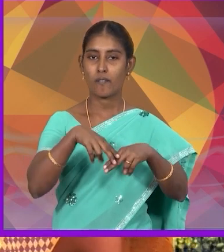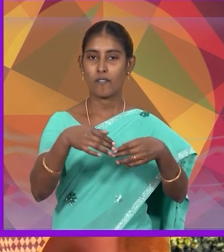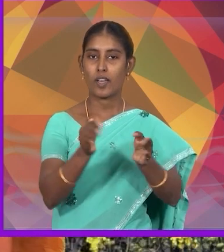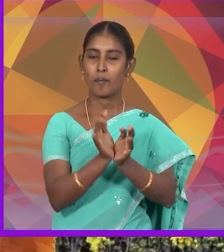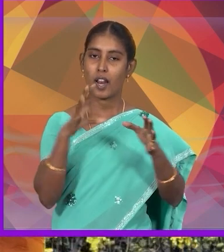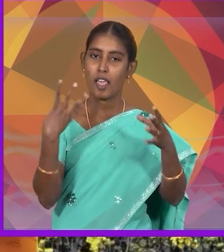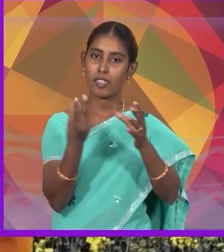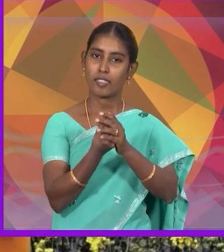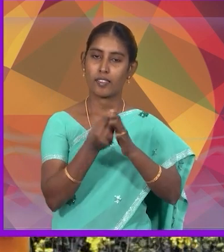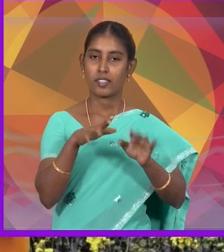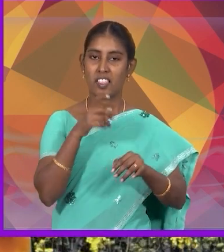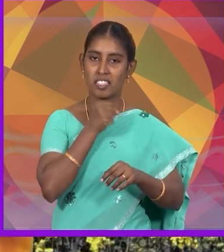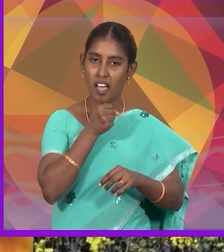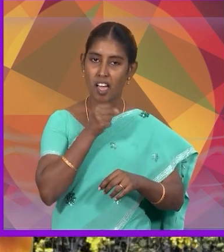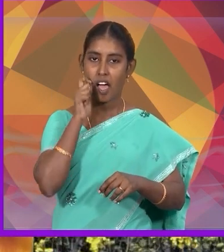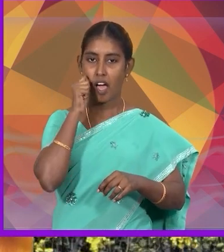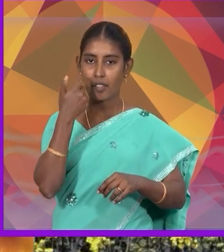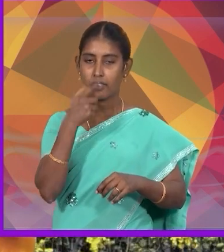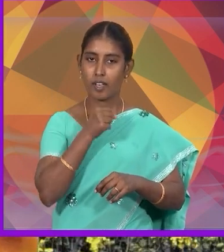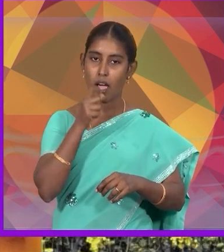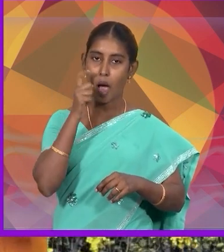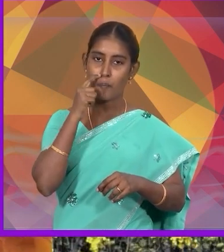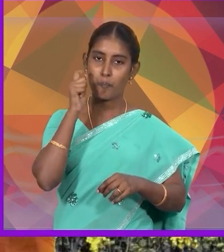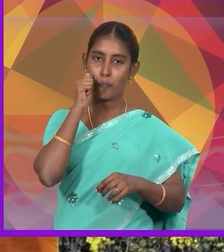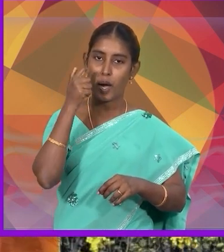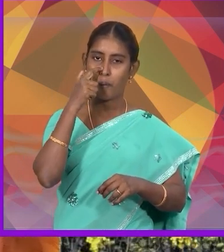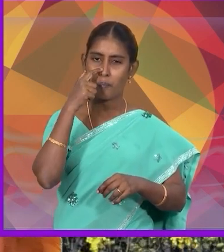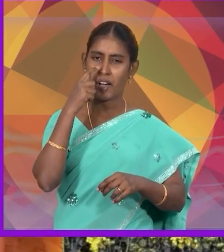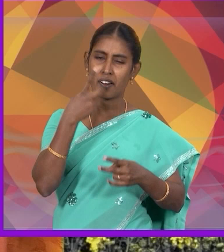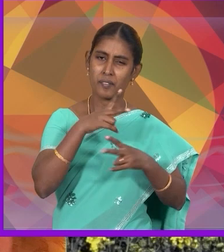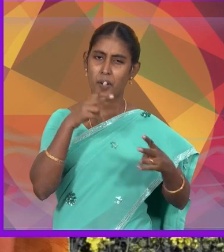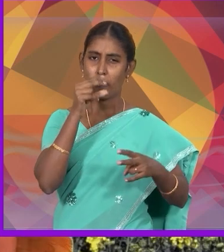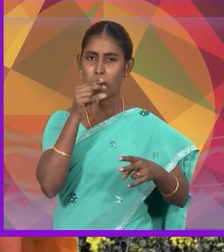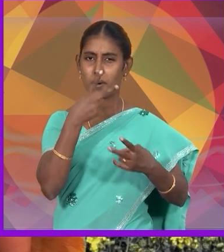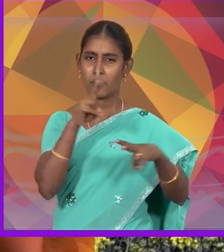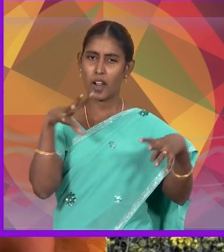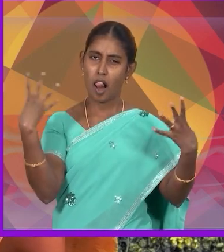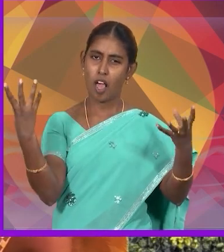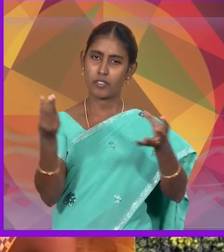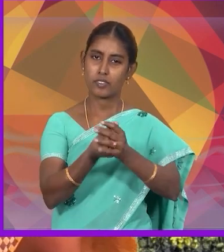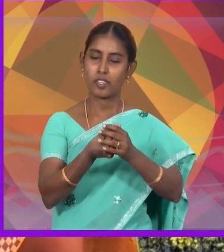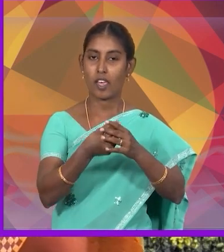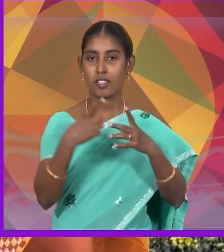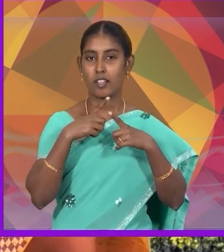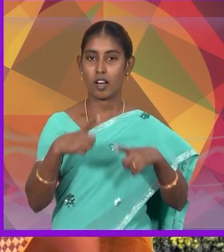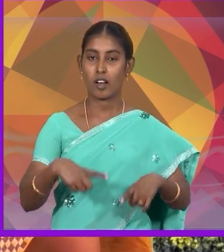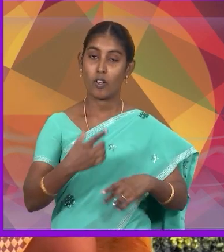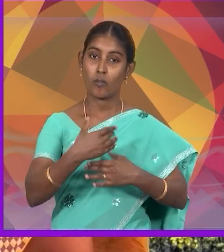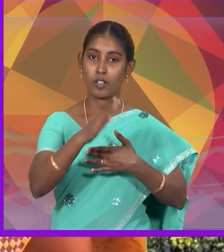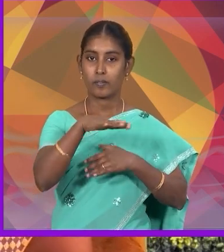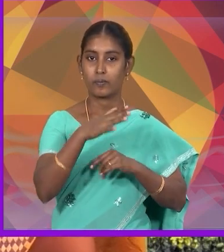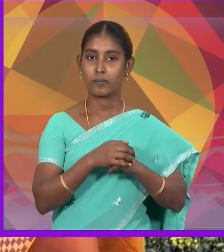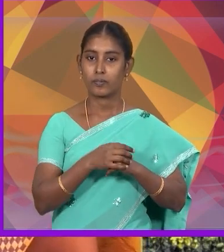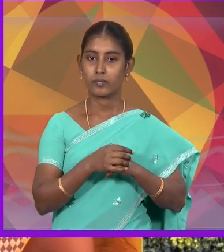இது தாத்தா பாட்டி அம்மா அப்பா சித்தப்பா சித்தி எல்லாருமே வாழ்ந்தாங்க. அந்த ஊர்ல